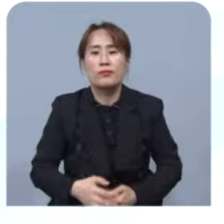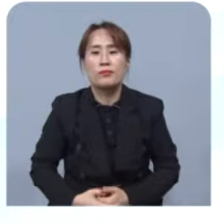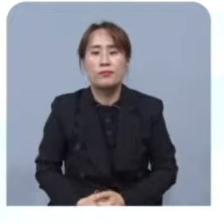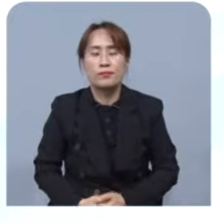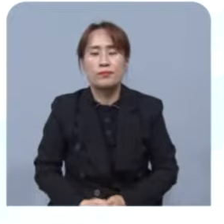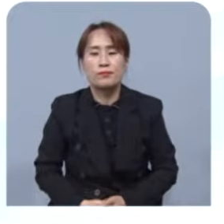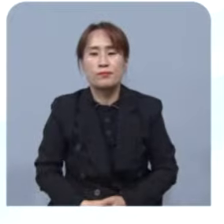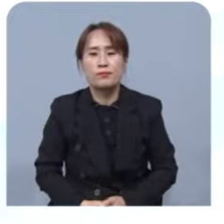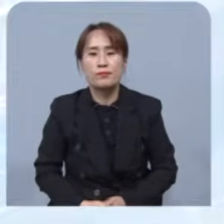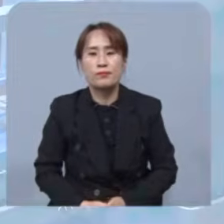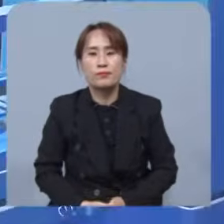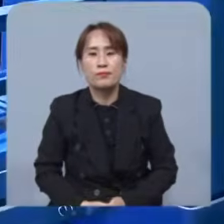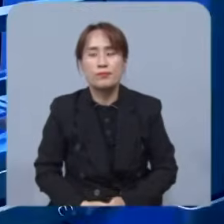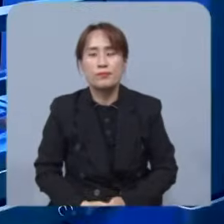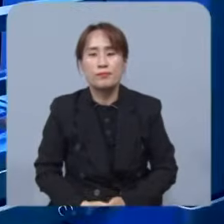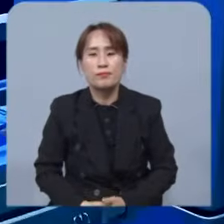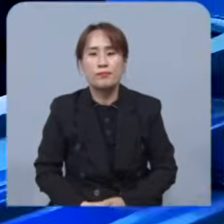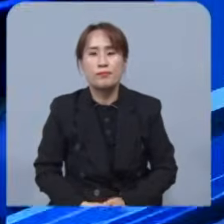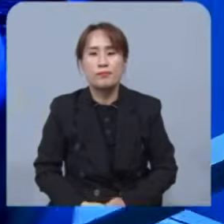합니다.